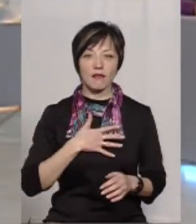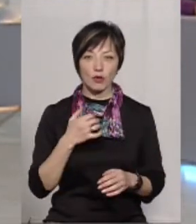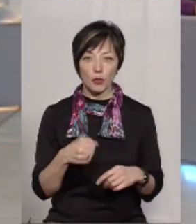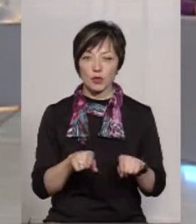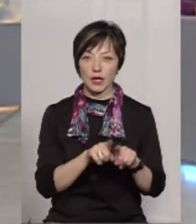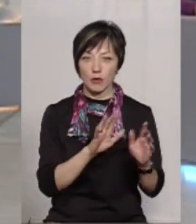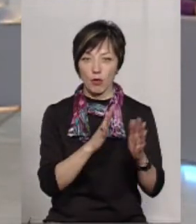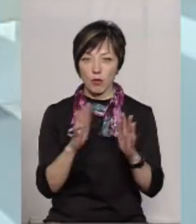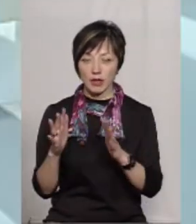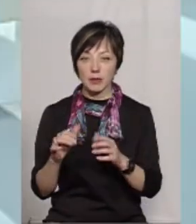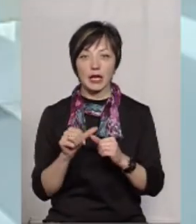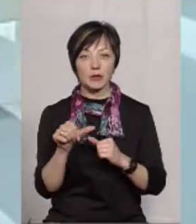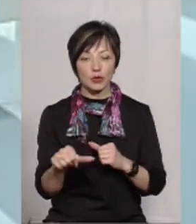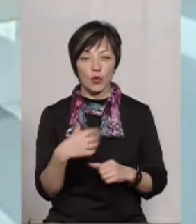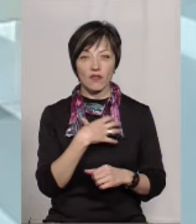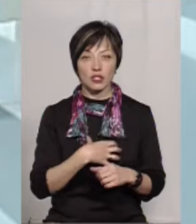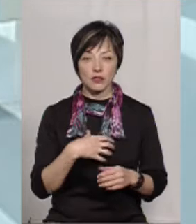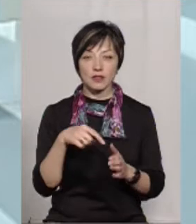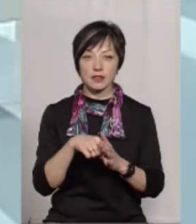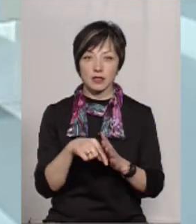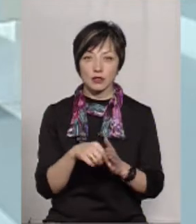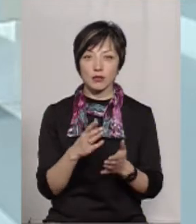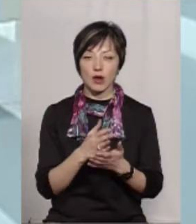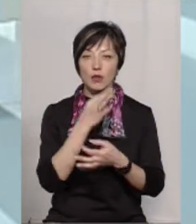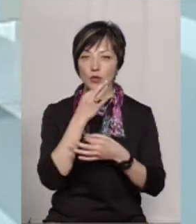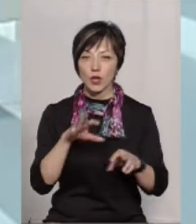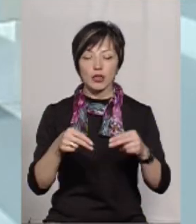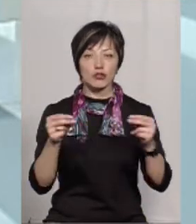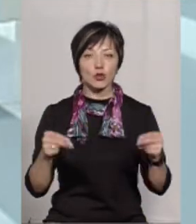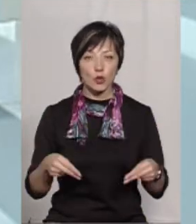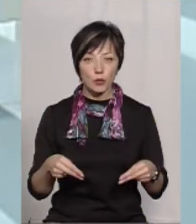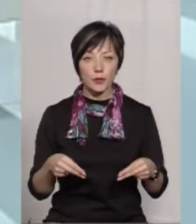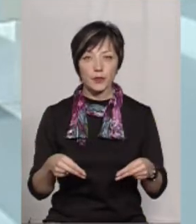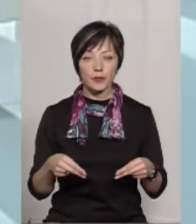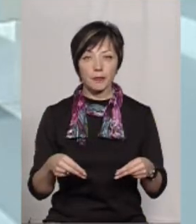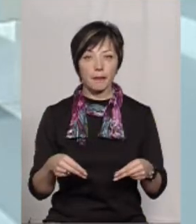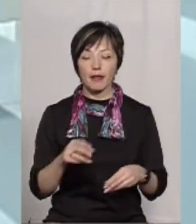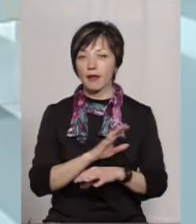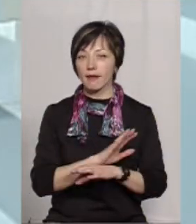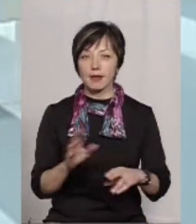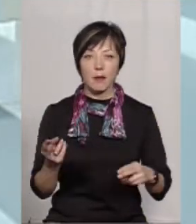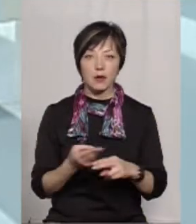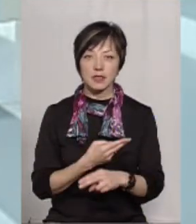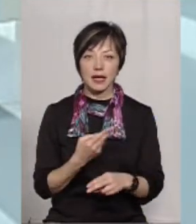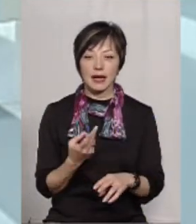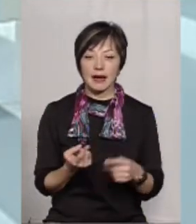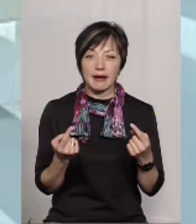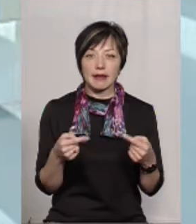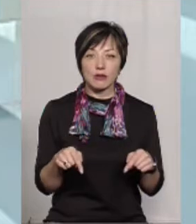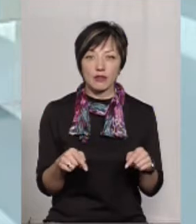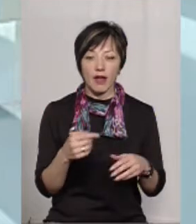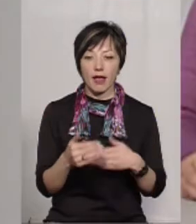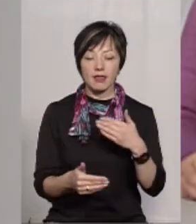невдоволеність такими моментами. І крім того, ще важливу роль відіграє будь-який шлюб, він не позбавлений кризових